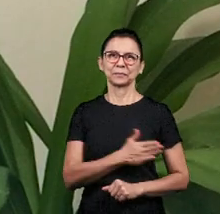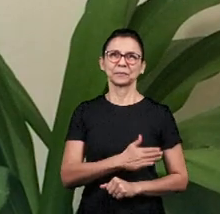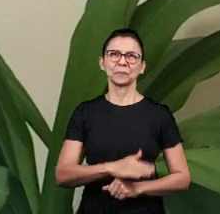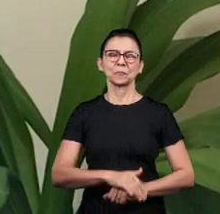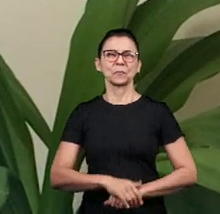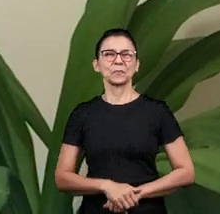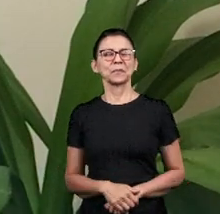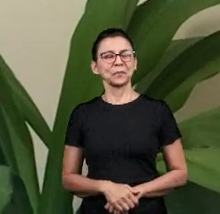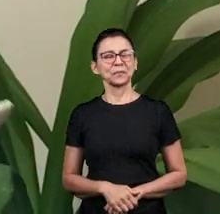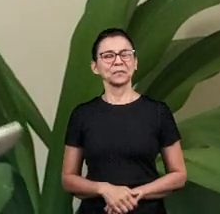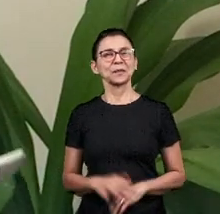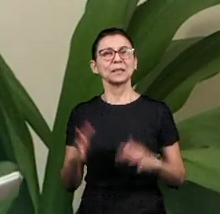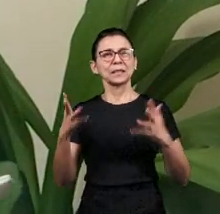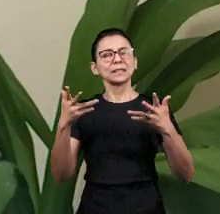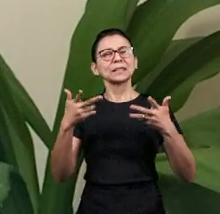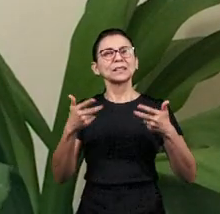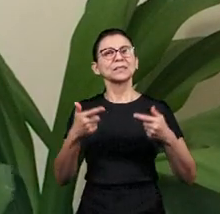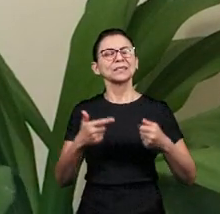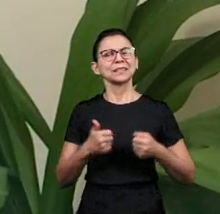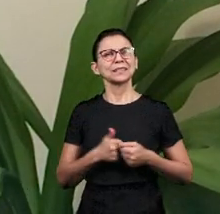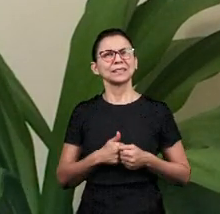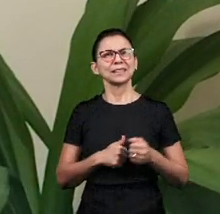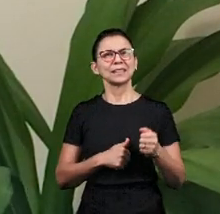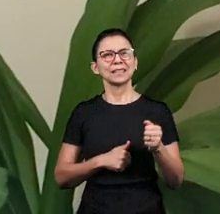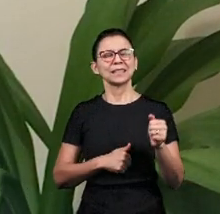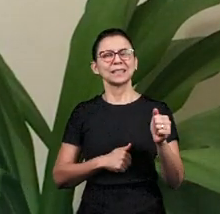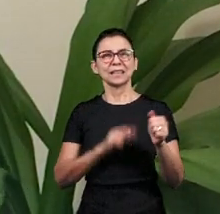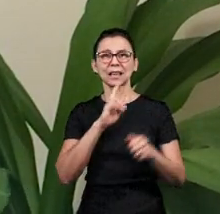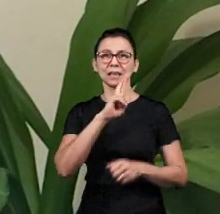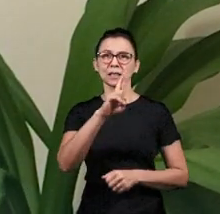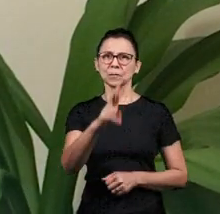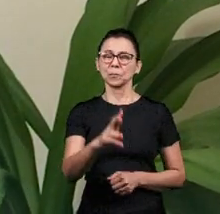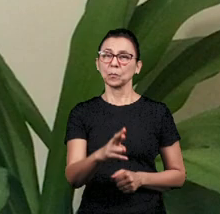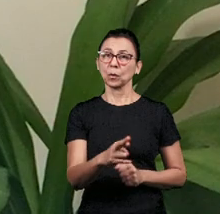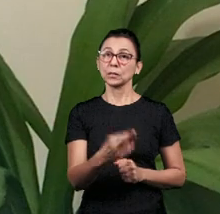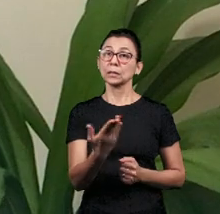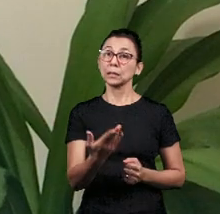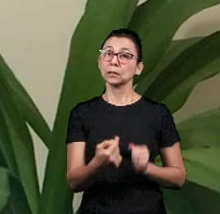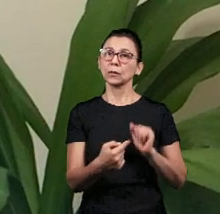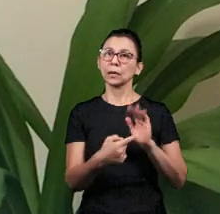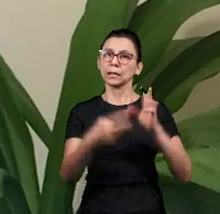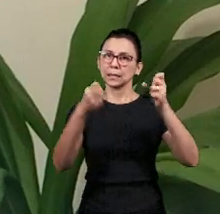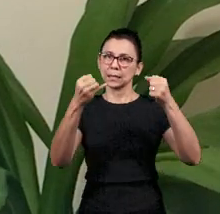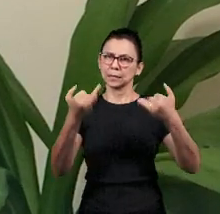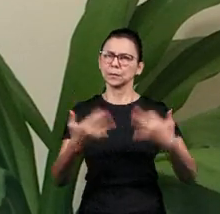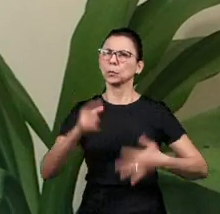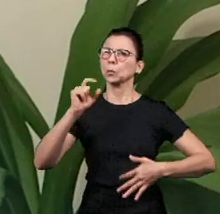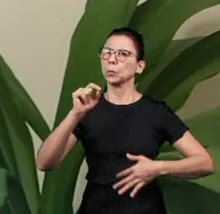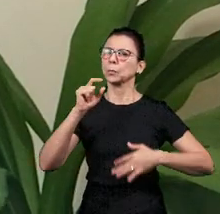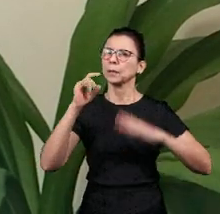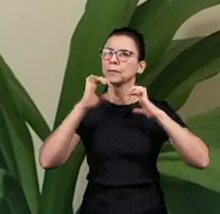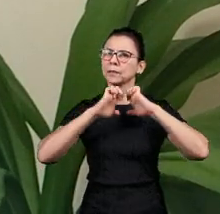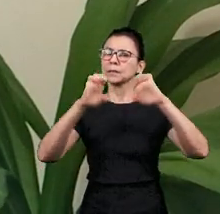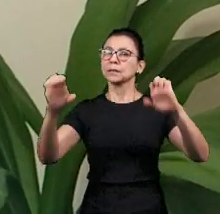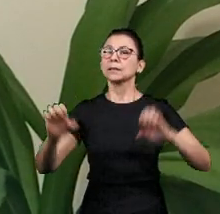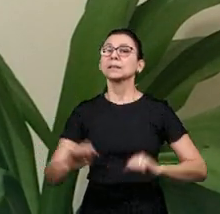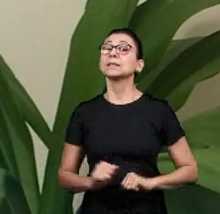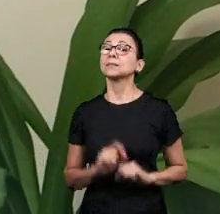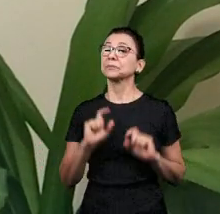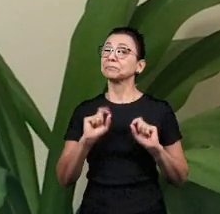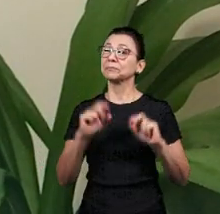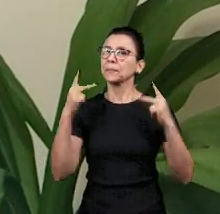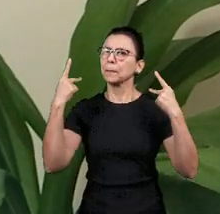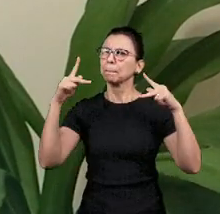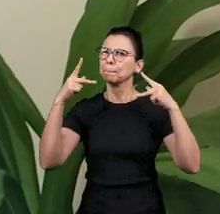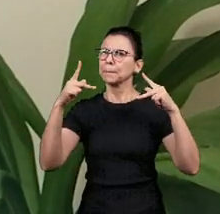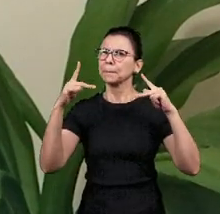parle exactement de ce qui est évangélisation. Évangélisation est prêcher l'évangile à toute